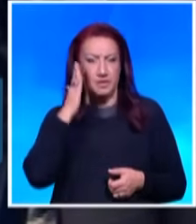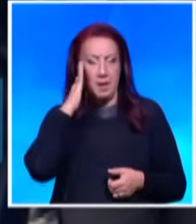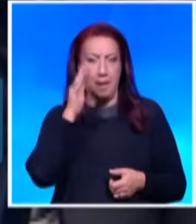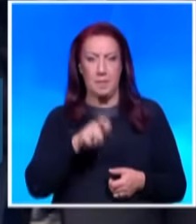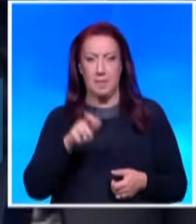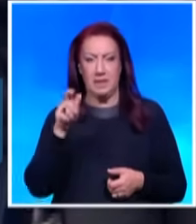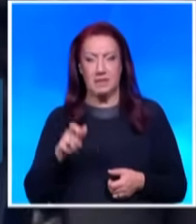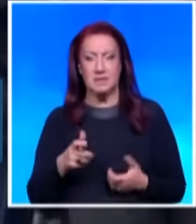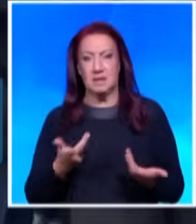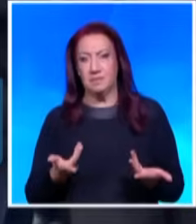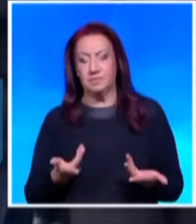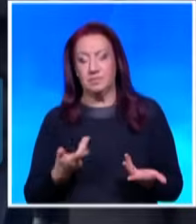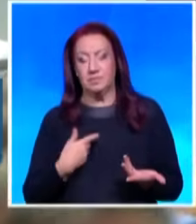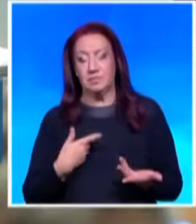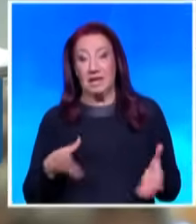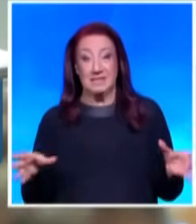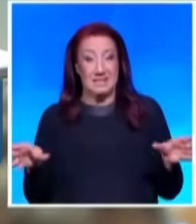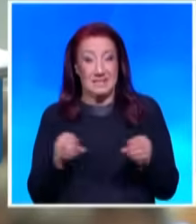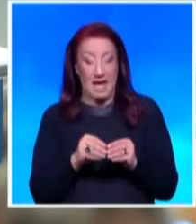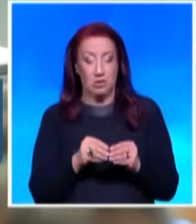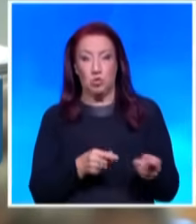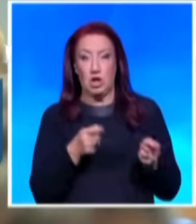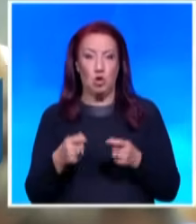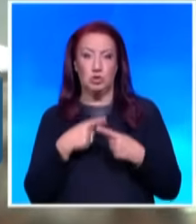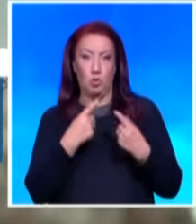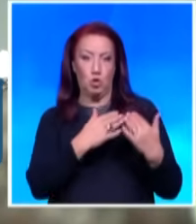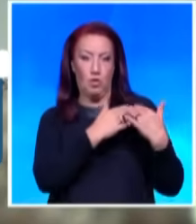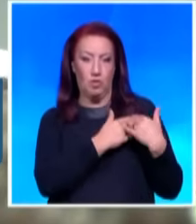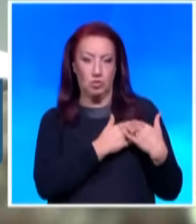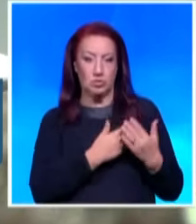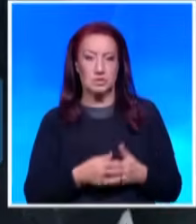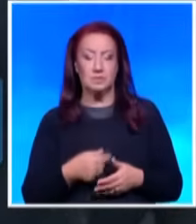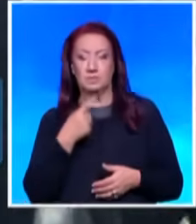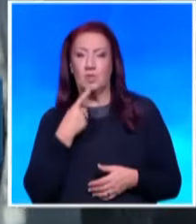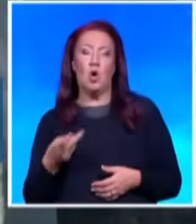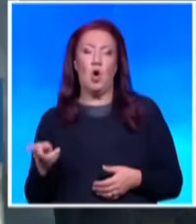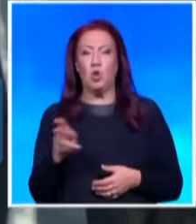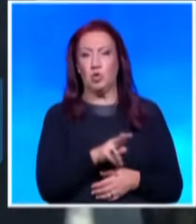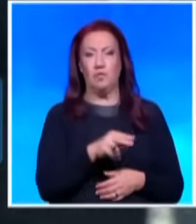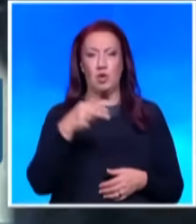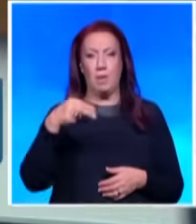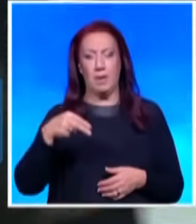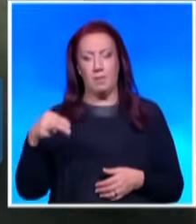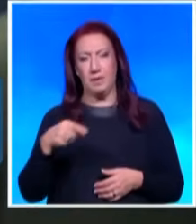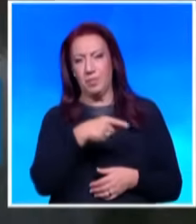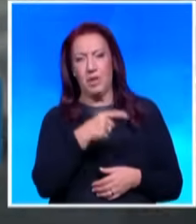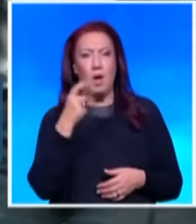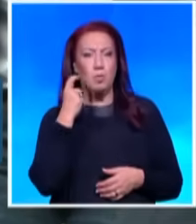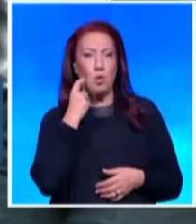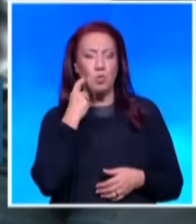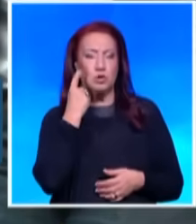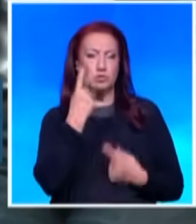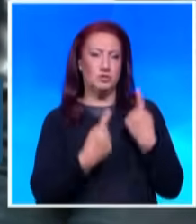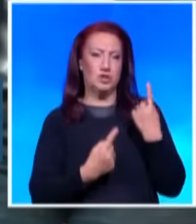бъдем и да носиме заедно отговорност. Отговорът на Продължаваме промяната Демократична България. Борисов се шегува, а егото